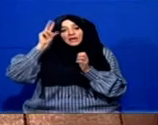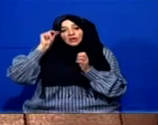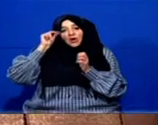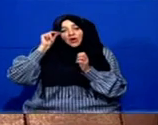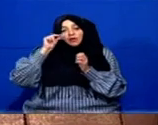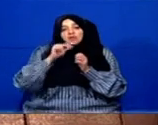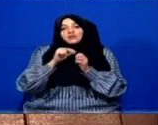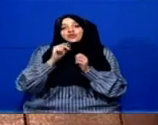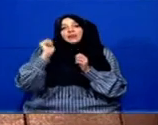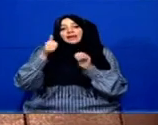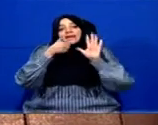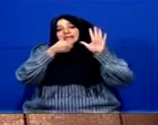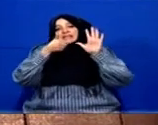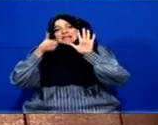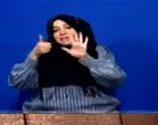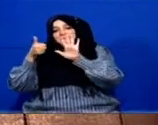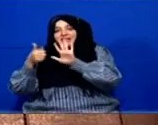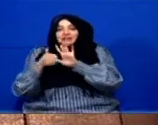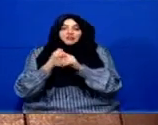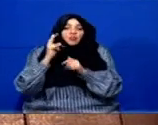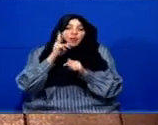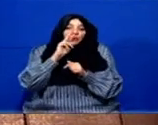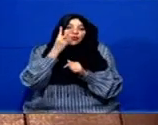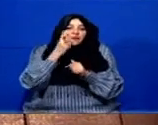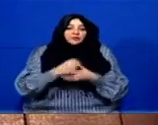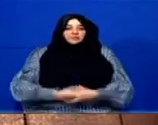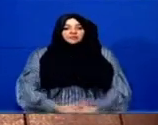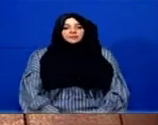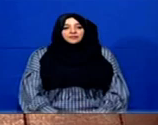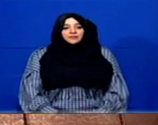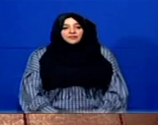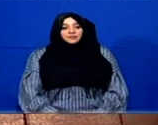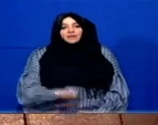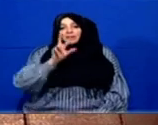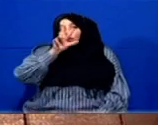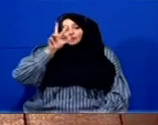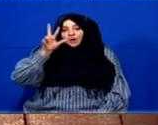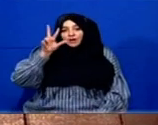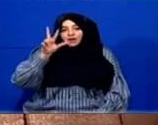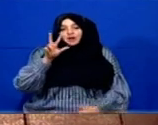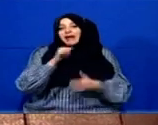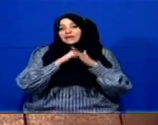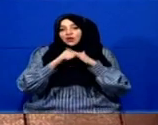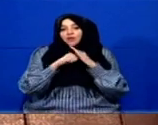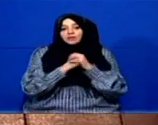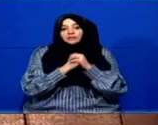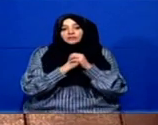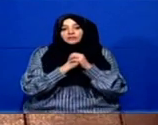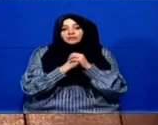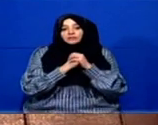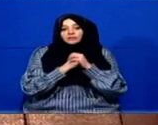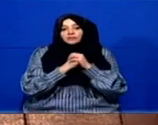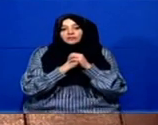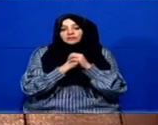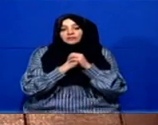= 3 كل اا ابن او كل بنت ترث ثلاثه مضروبه